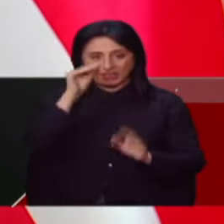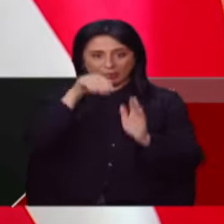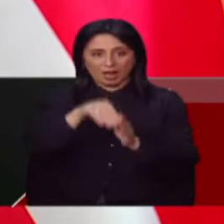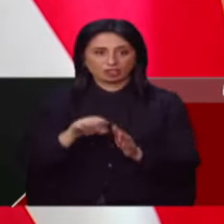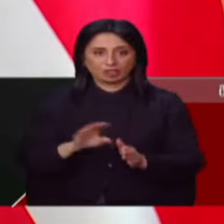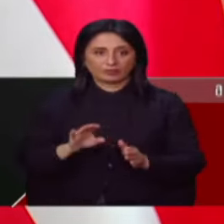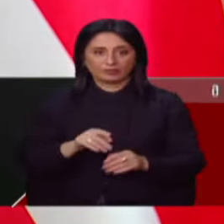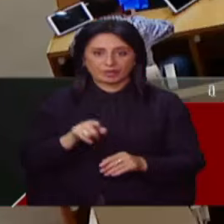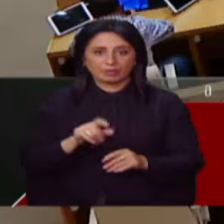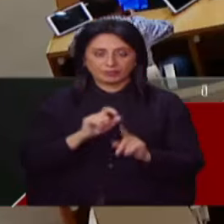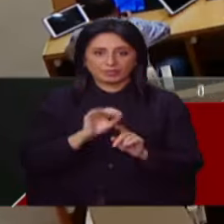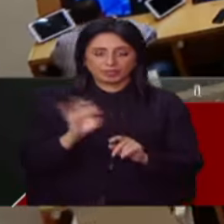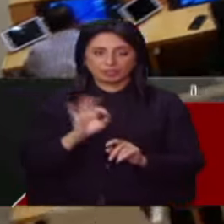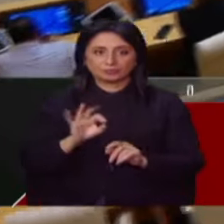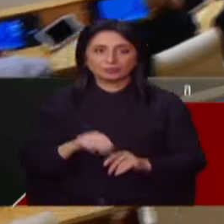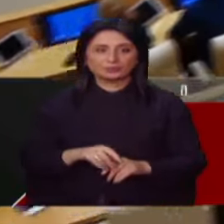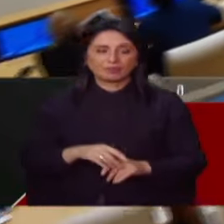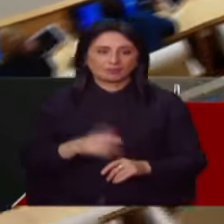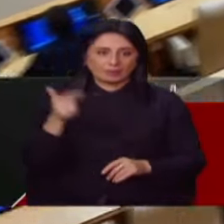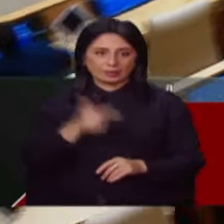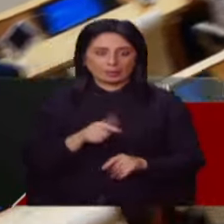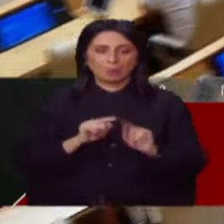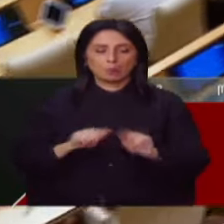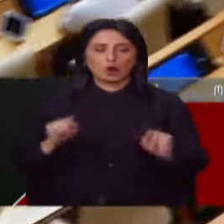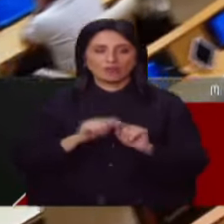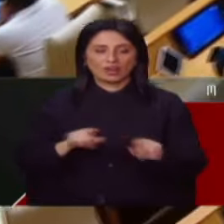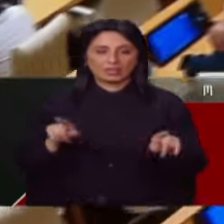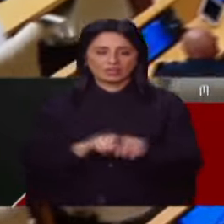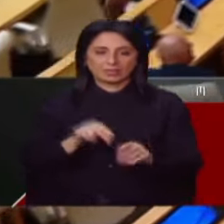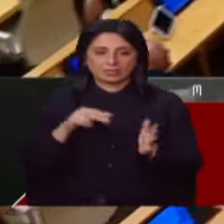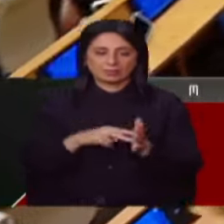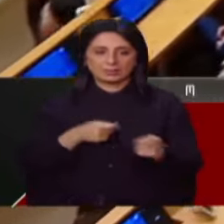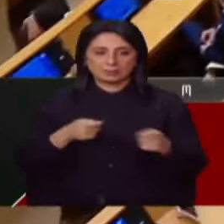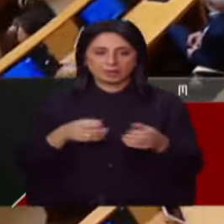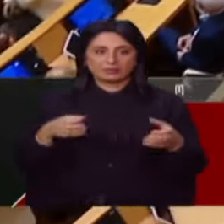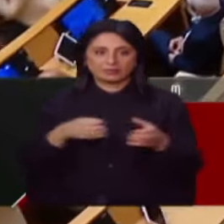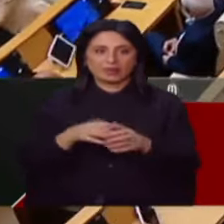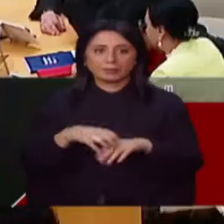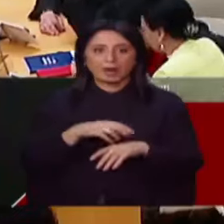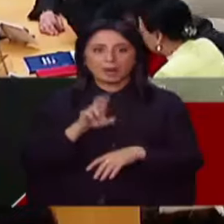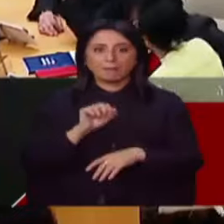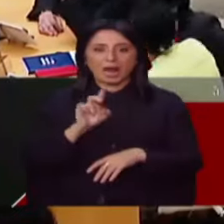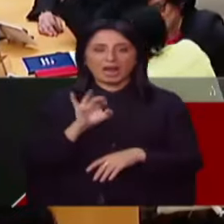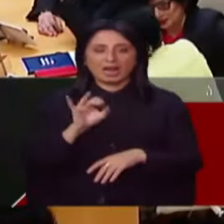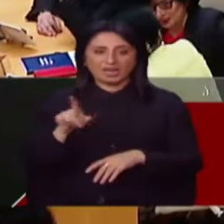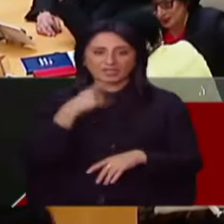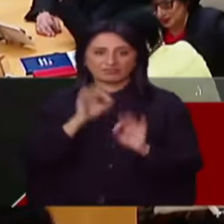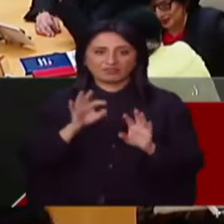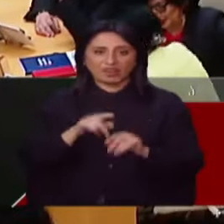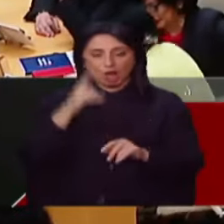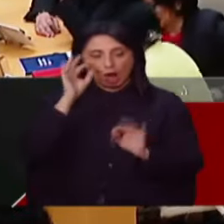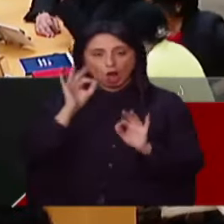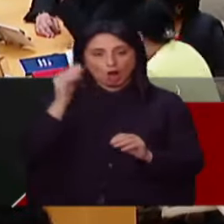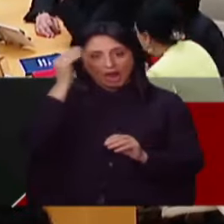ჩავდებდი ამ ტექსტში. ამორალური და პროვოკაციული, ასე აფასებენ მართველ პარტიაში ბაქრაძის ნათქვამს და მას